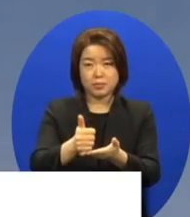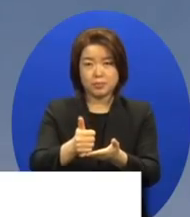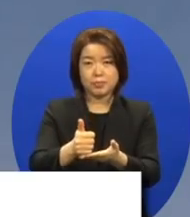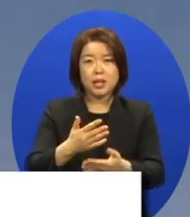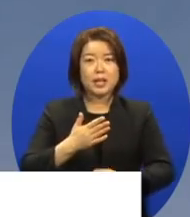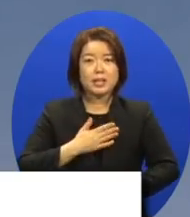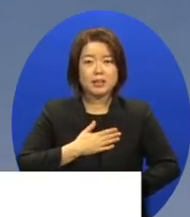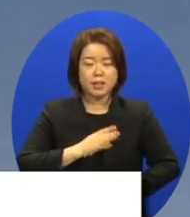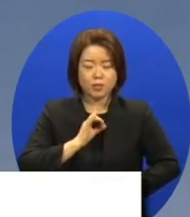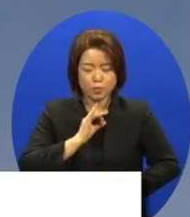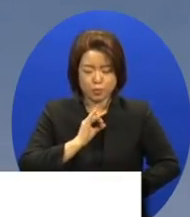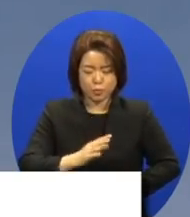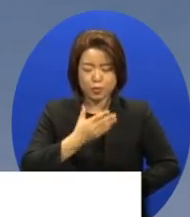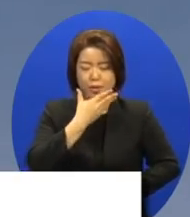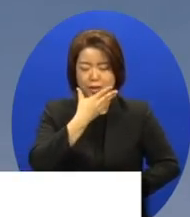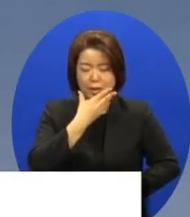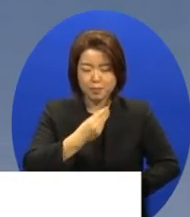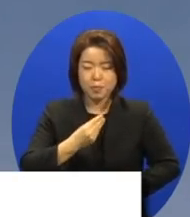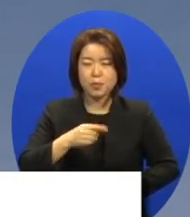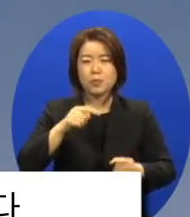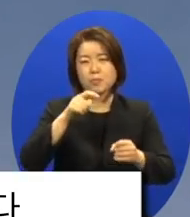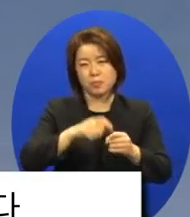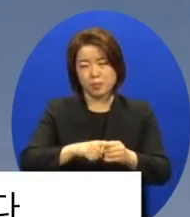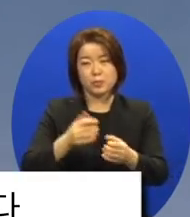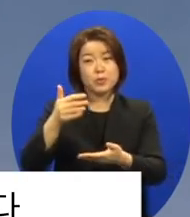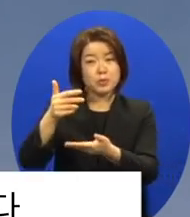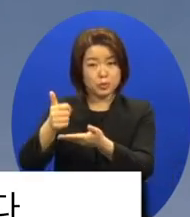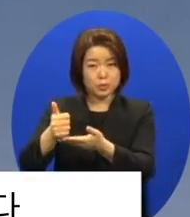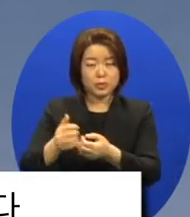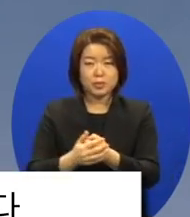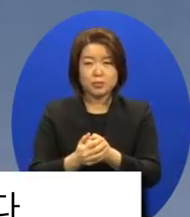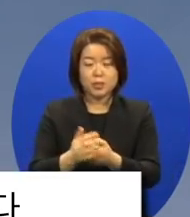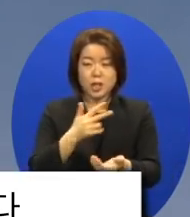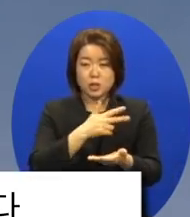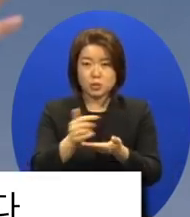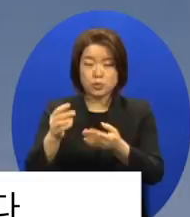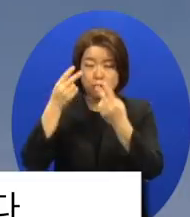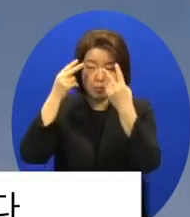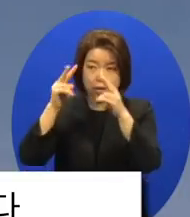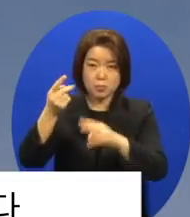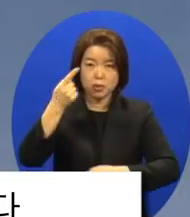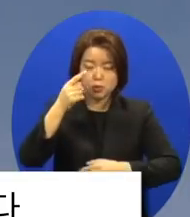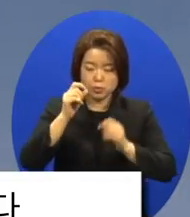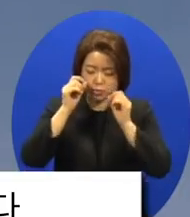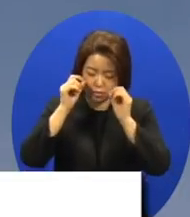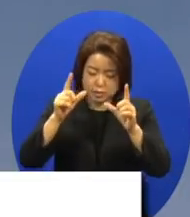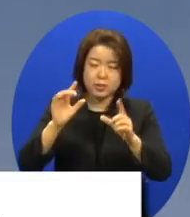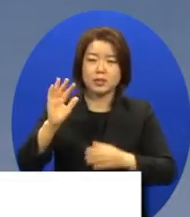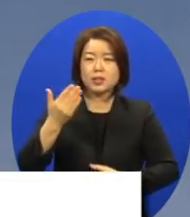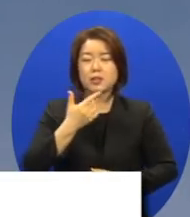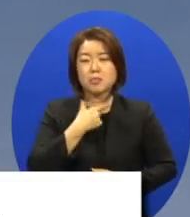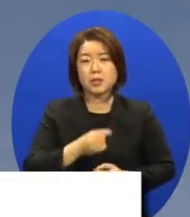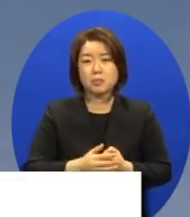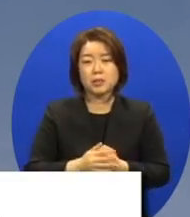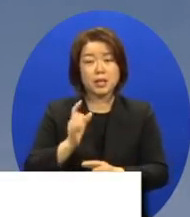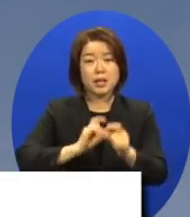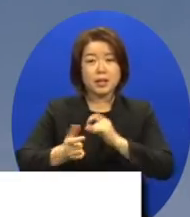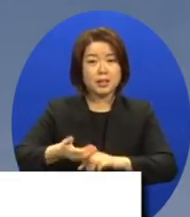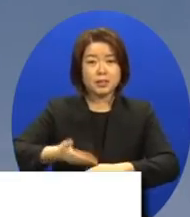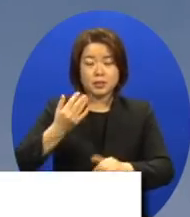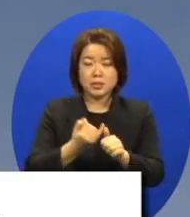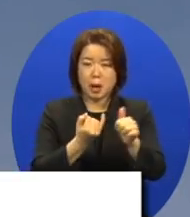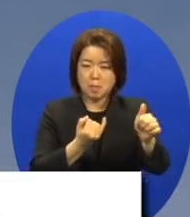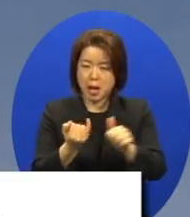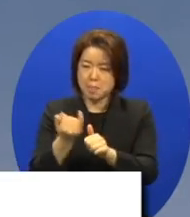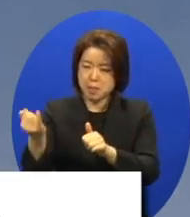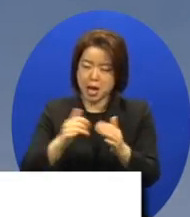제 유일한 행복의 이유 이십니다 주 예수님을 바라보는 노를 분명히 뜨게 되기 바랍니다 더이상 배우자에게